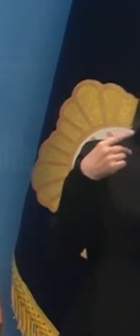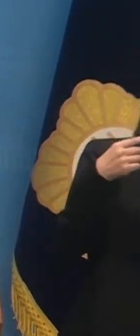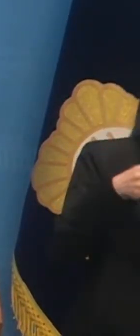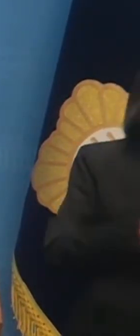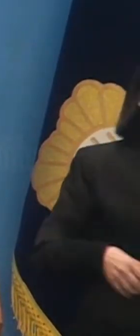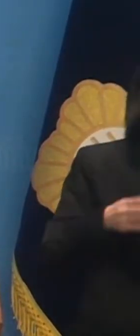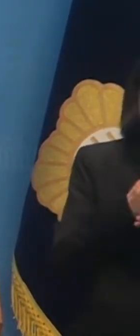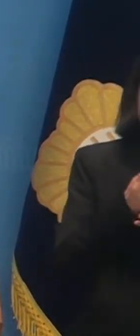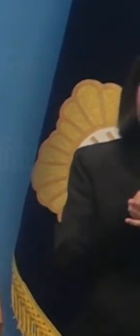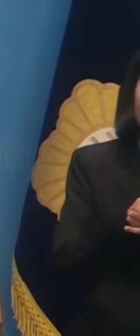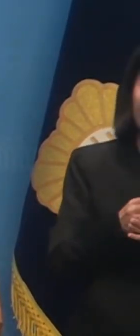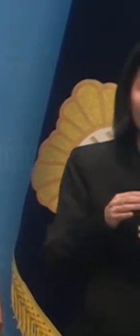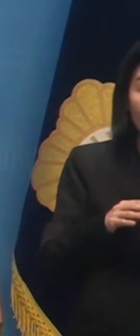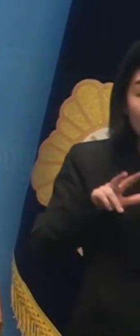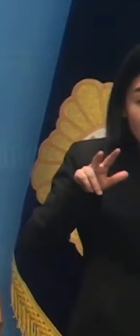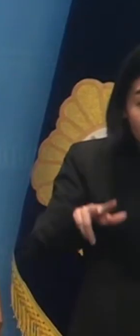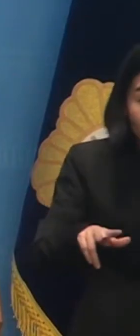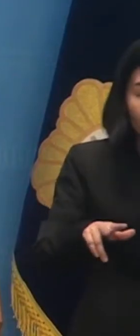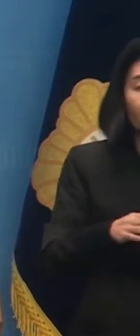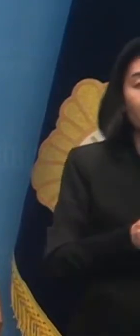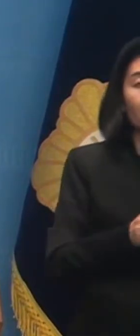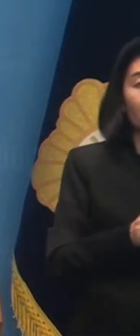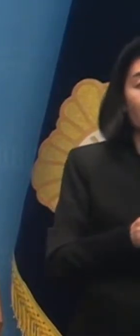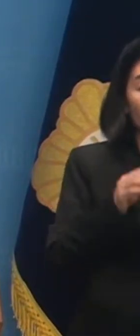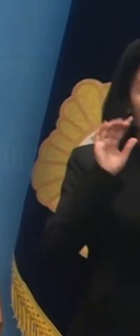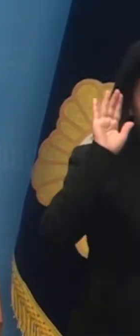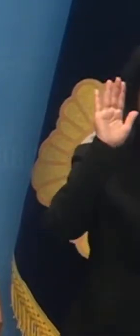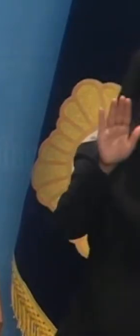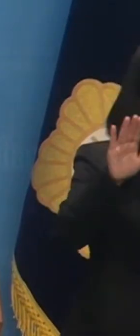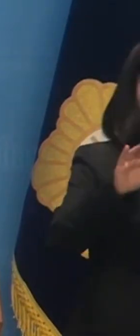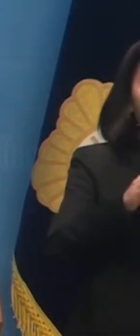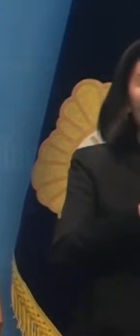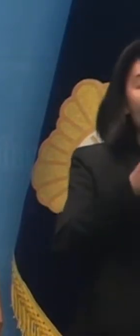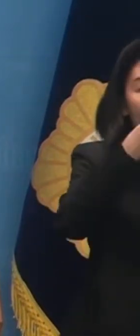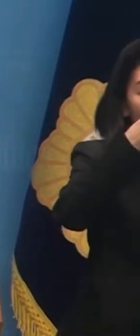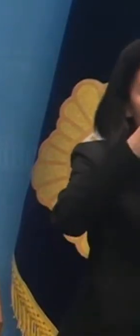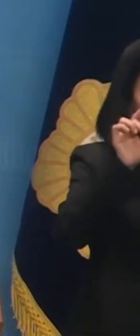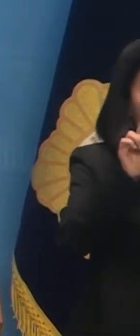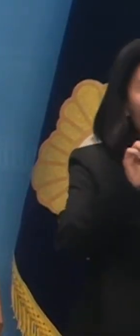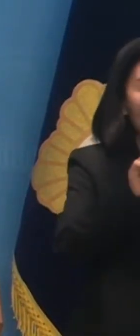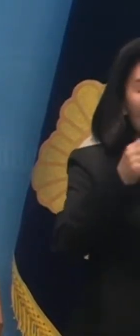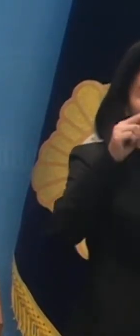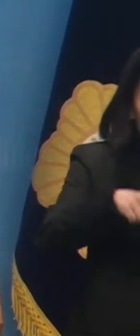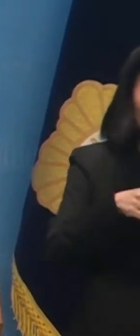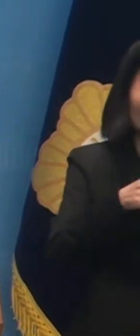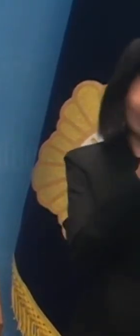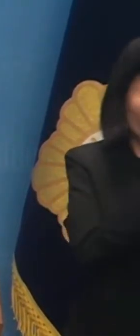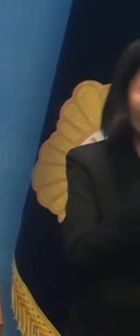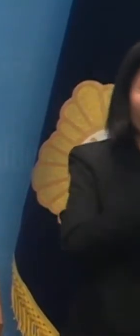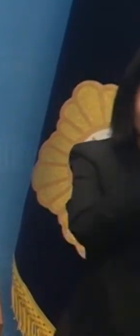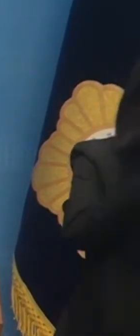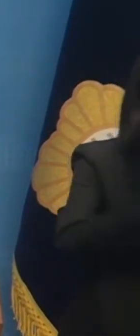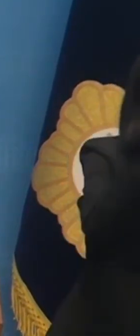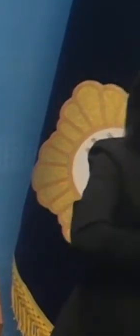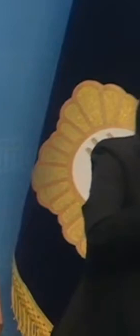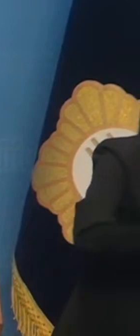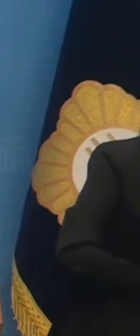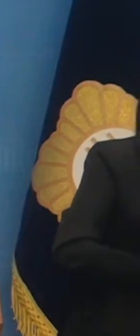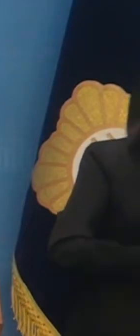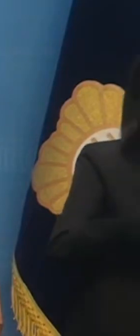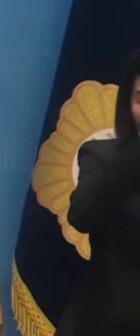민생회복지원금은 거시경제에 미치는 실질적인 효과 이외에도 부자 감세와 짝을 이룬 윤석열의 긴축재정